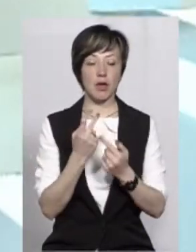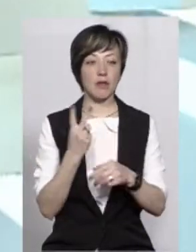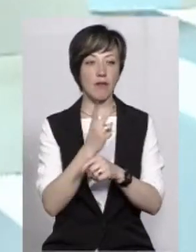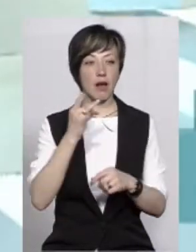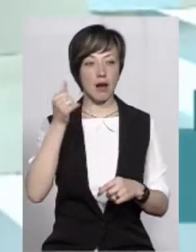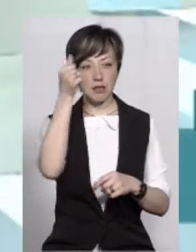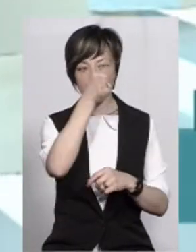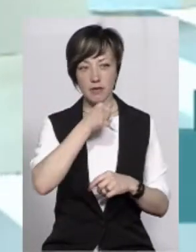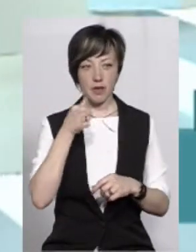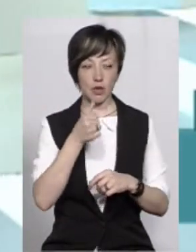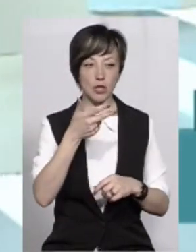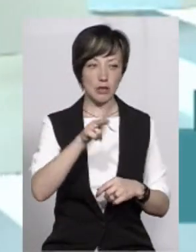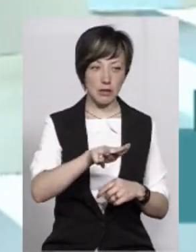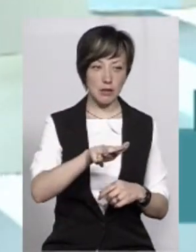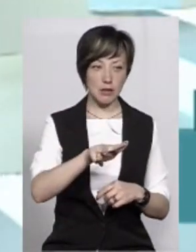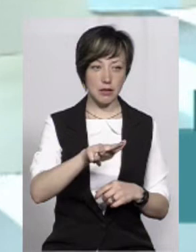рази в рік. Від